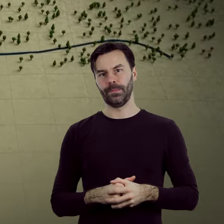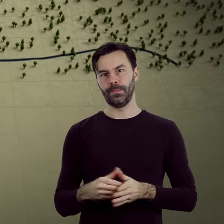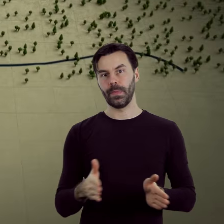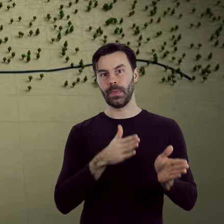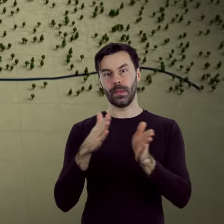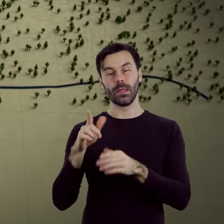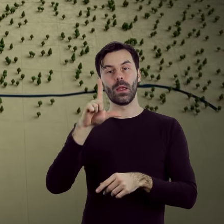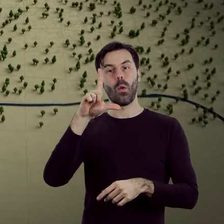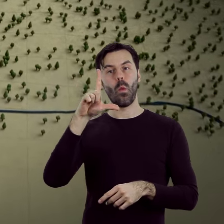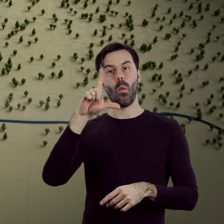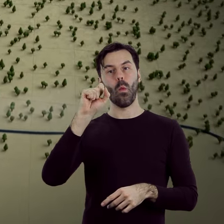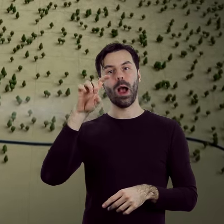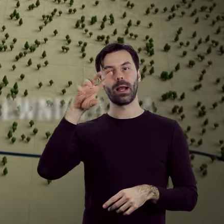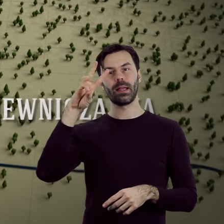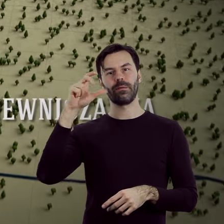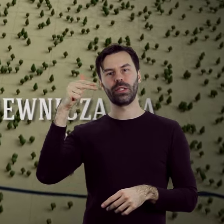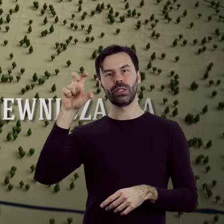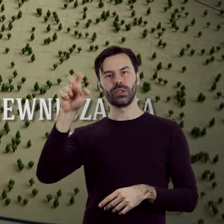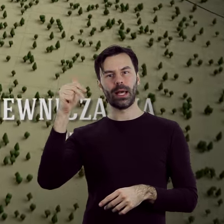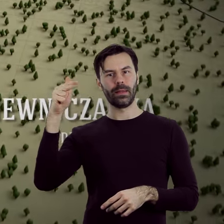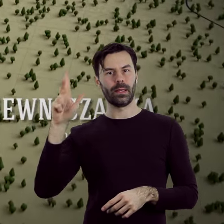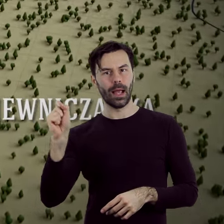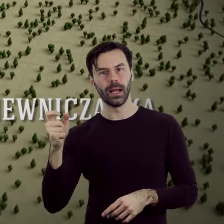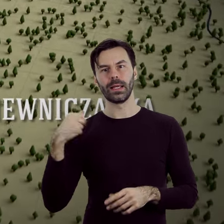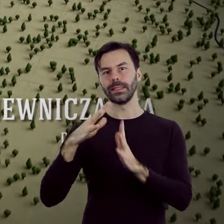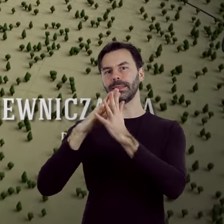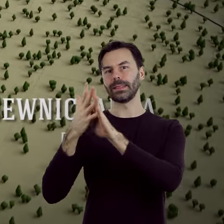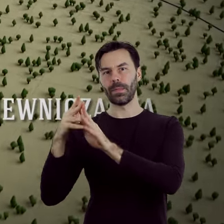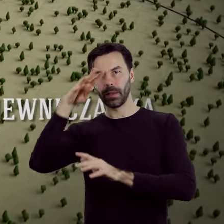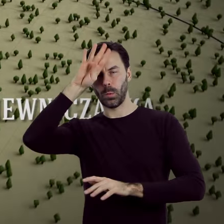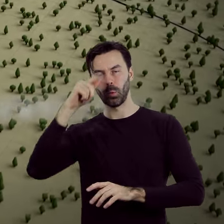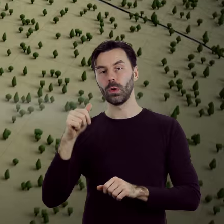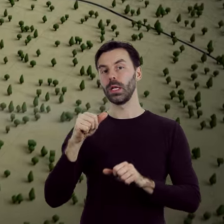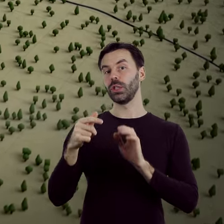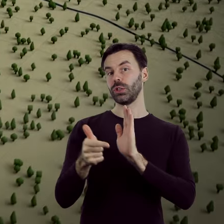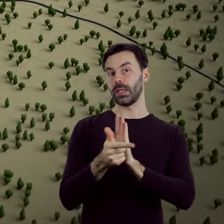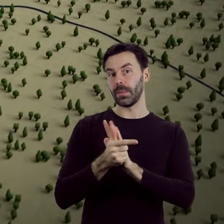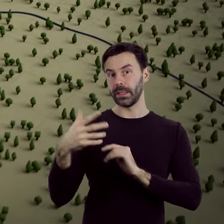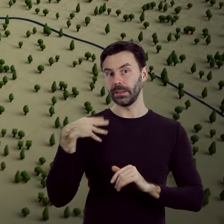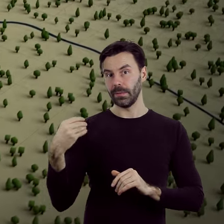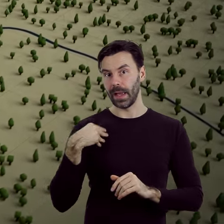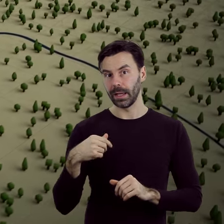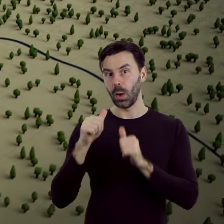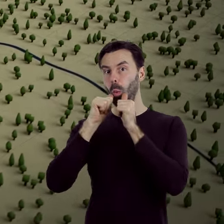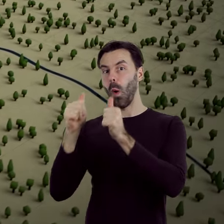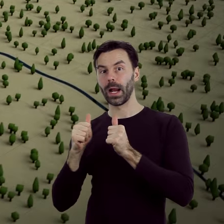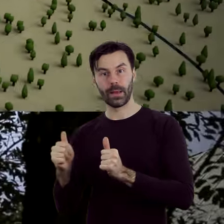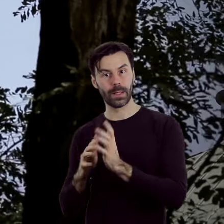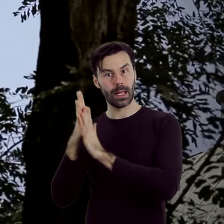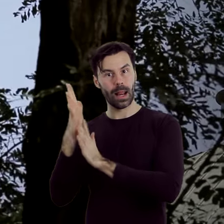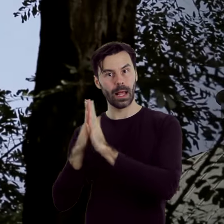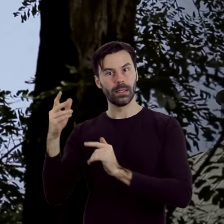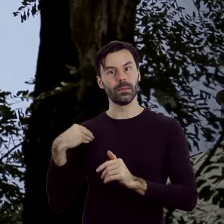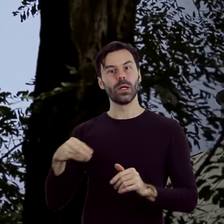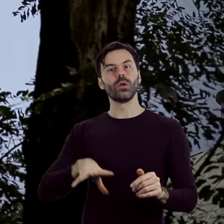Nad Łagiewniczanką stoją najstarsze łódzkie zabytki. Pod koniec XVII wieku Łagiewniki